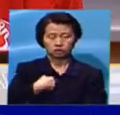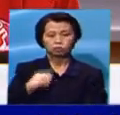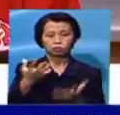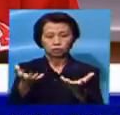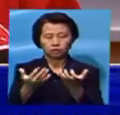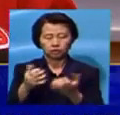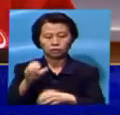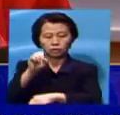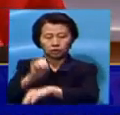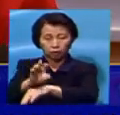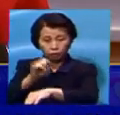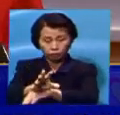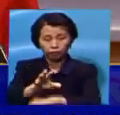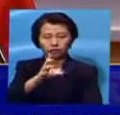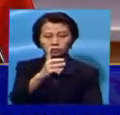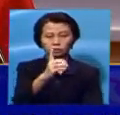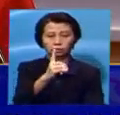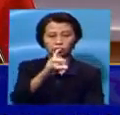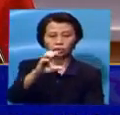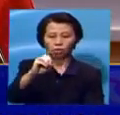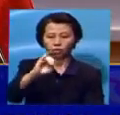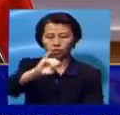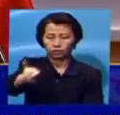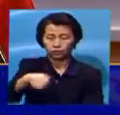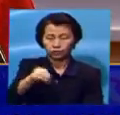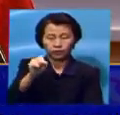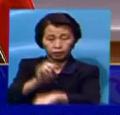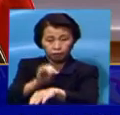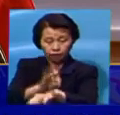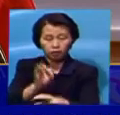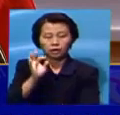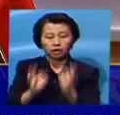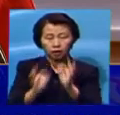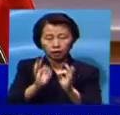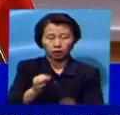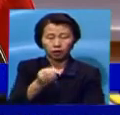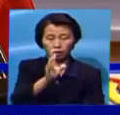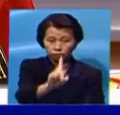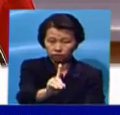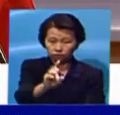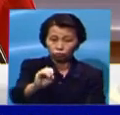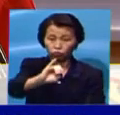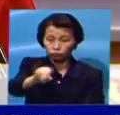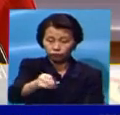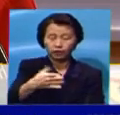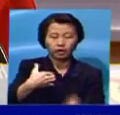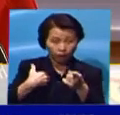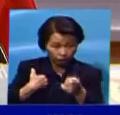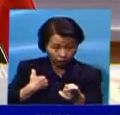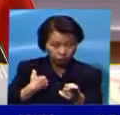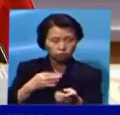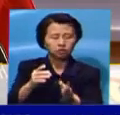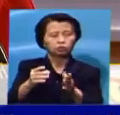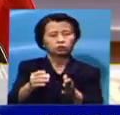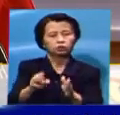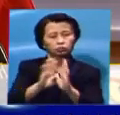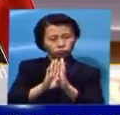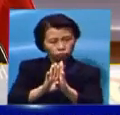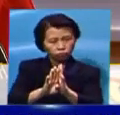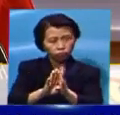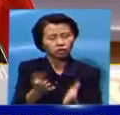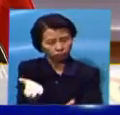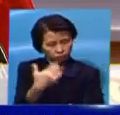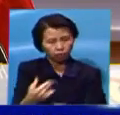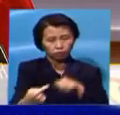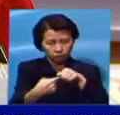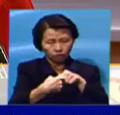kepada doj kalau mereka mempunyai bukti-bukti yang Kukuh dakwalah